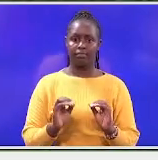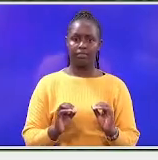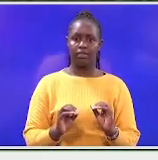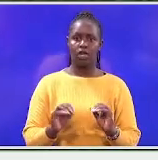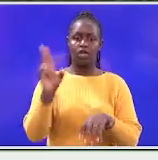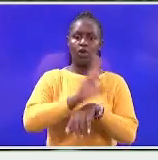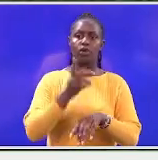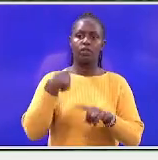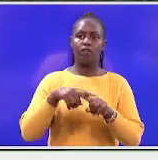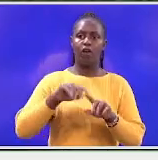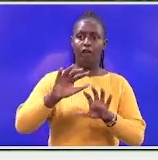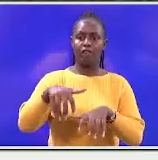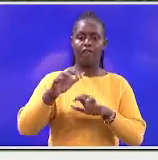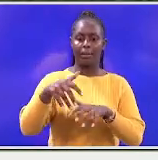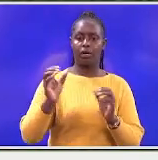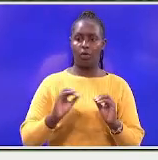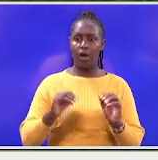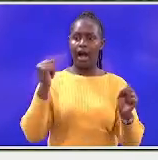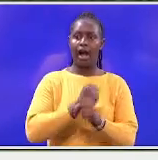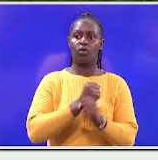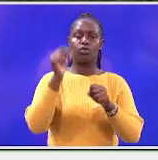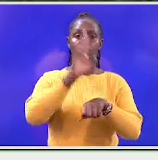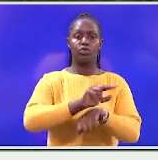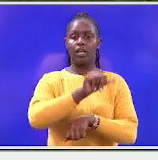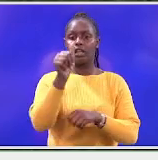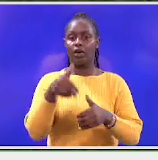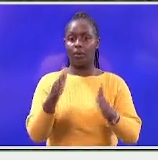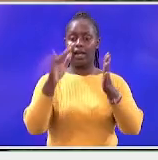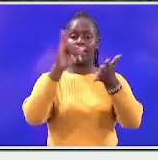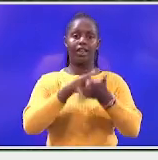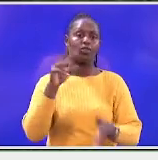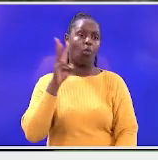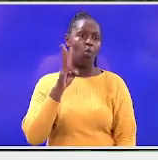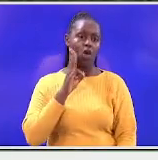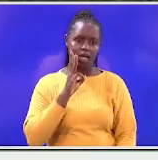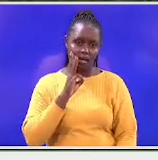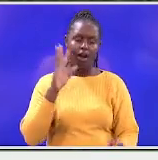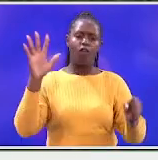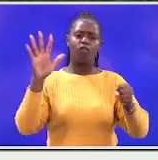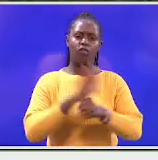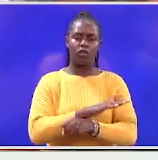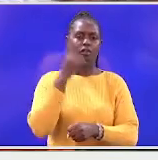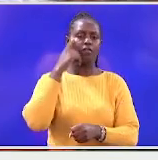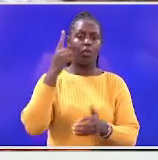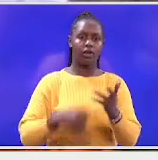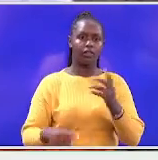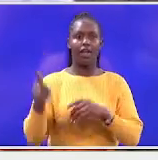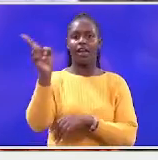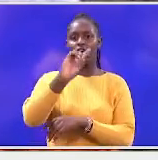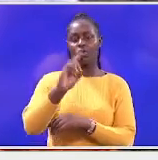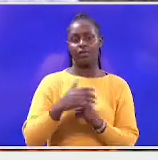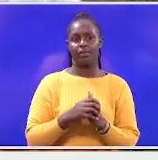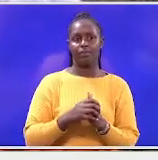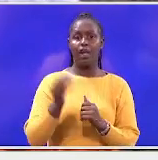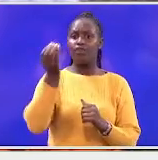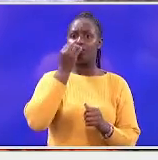ukulima. Hawezi tumia hiyo maji kwa ng'ombe nyingine. Hiyo maji ni dedicated kwenda wapi? Kwenda kule Nairobi. Chakula hapa ni